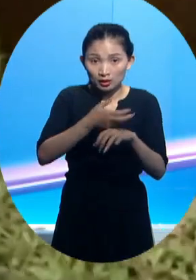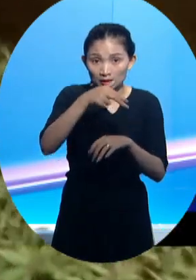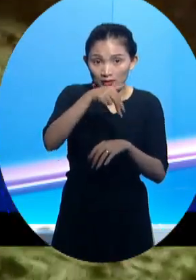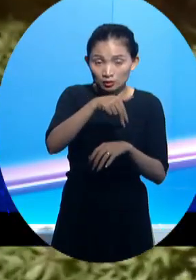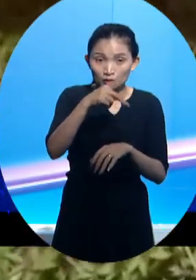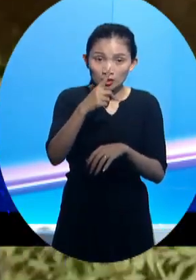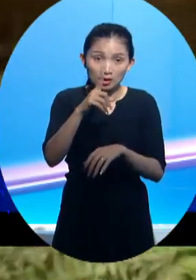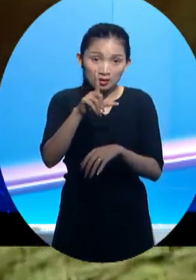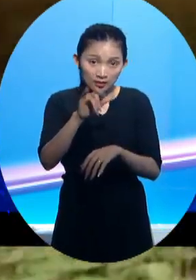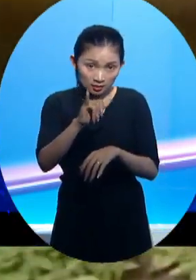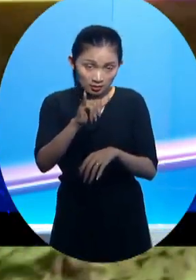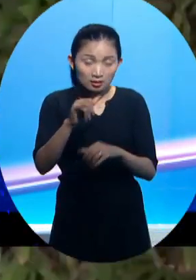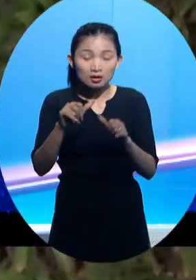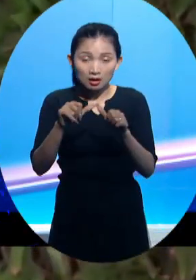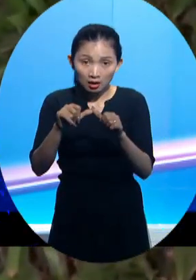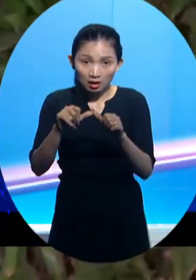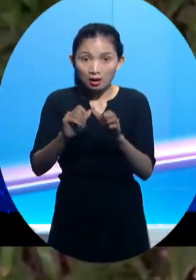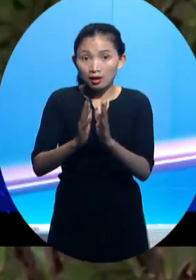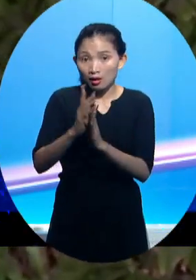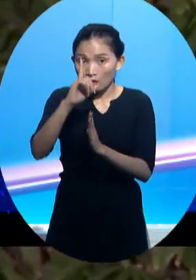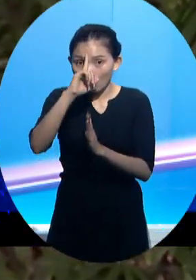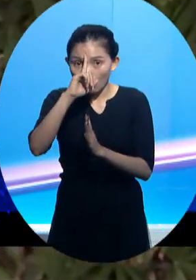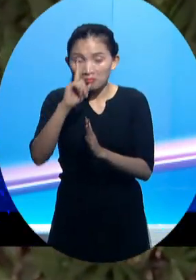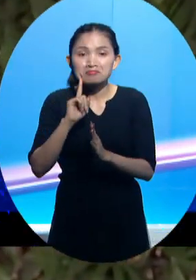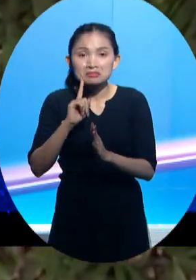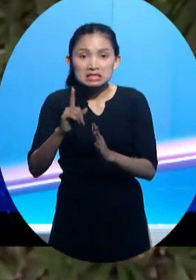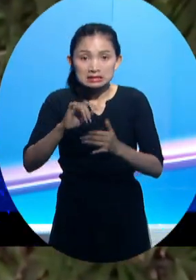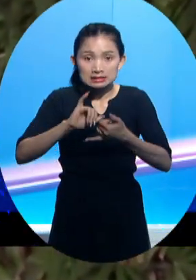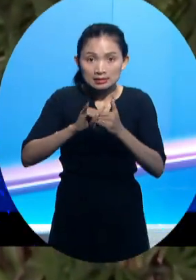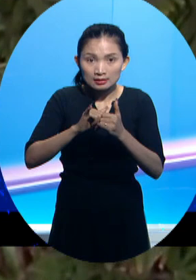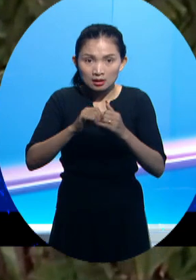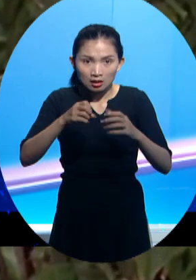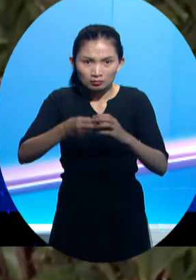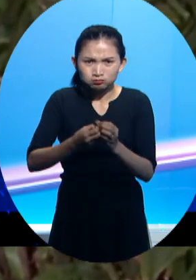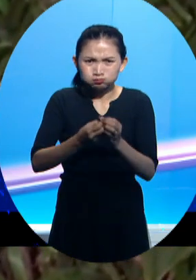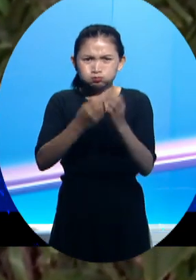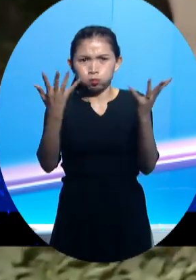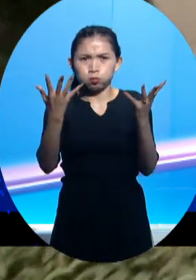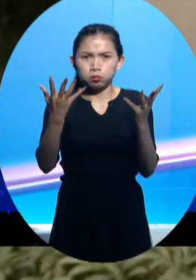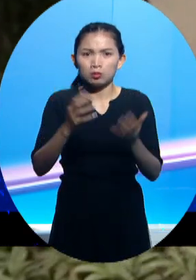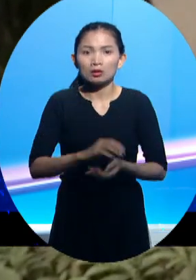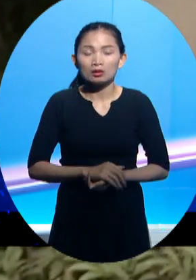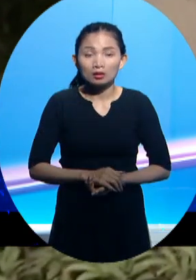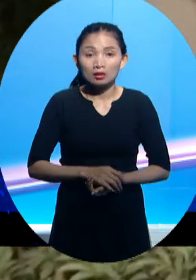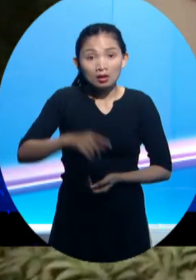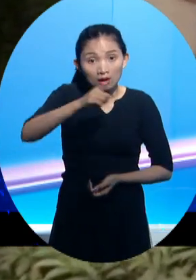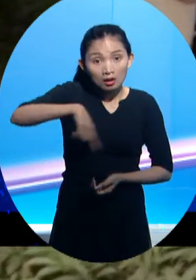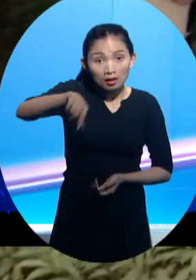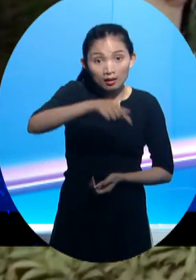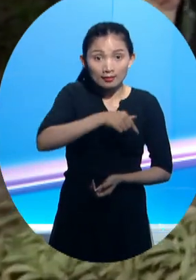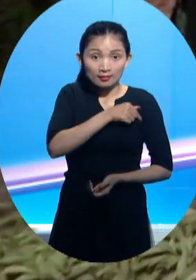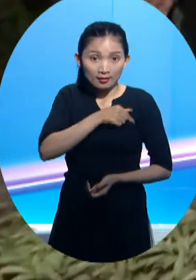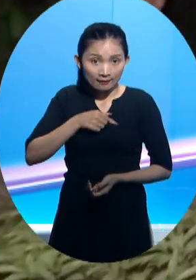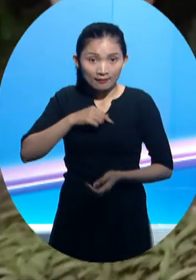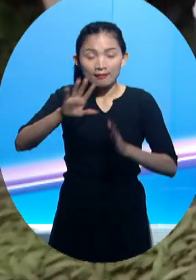Theo đại diện đại sứ quán Israel tại Ấn Độ, vụ nổ xảy ra sau 5 giờ chiều theo giờ địa phương. Mọi nhân viên và các nhà ngoại giao đều an